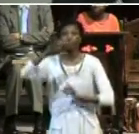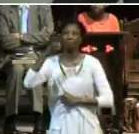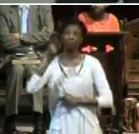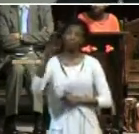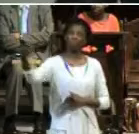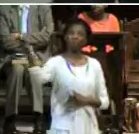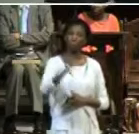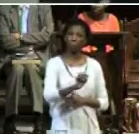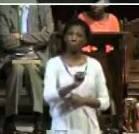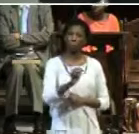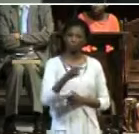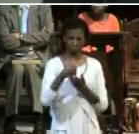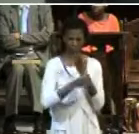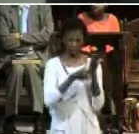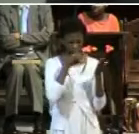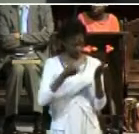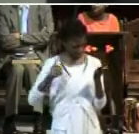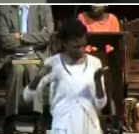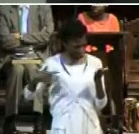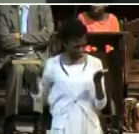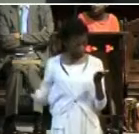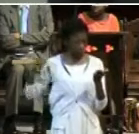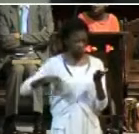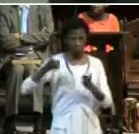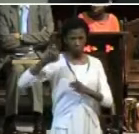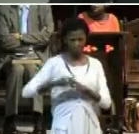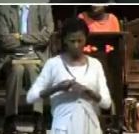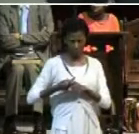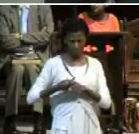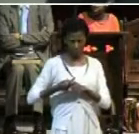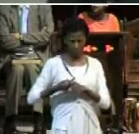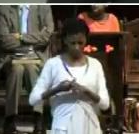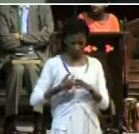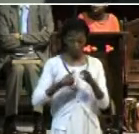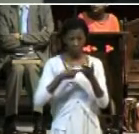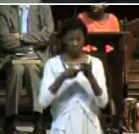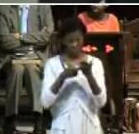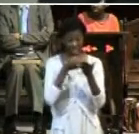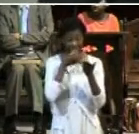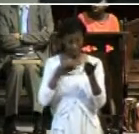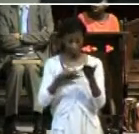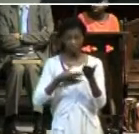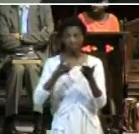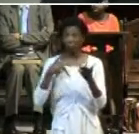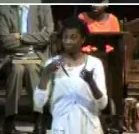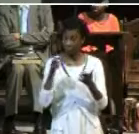nous dit le Messie est venu. Et la Bible nous dit le Messie va revenir.